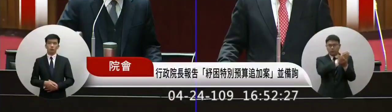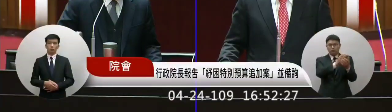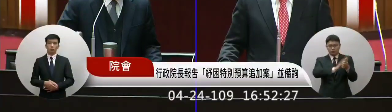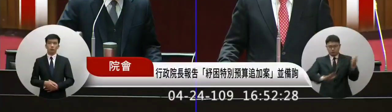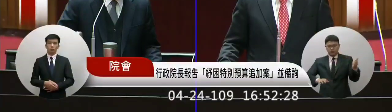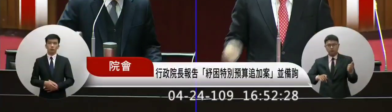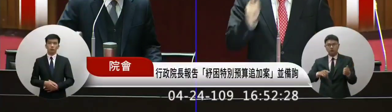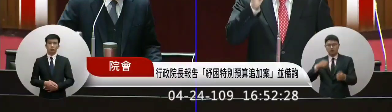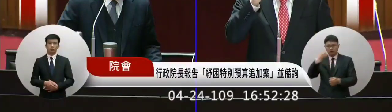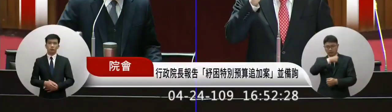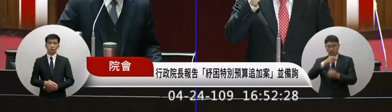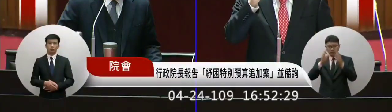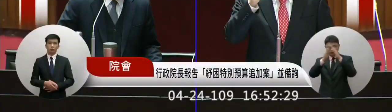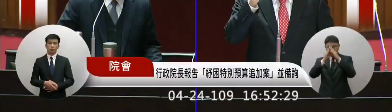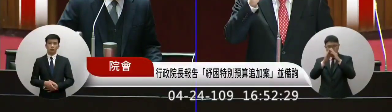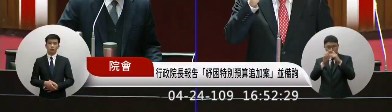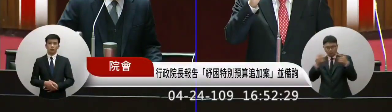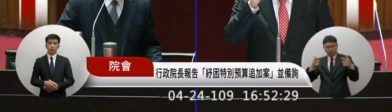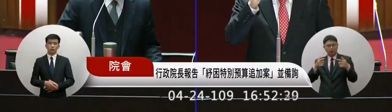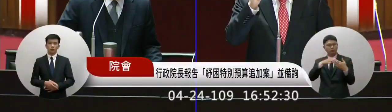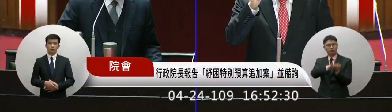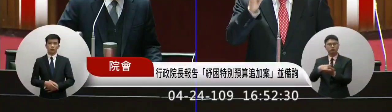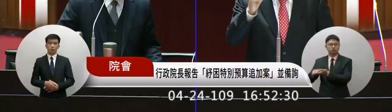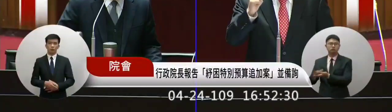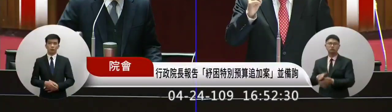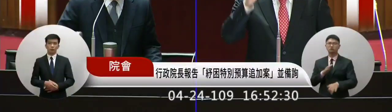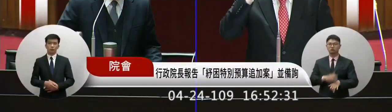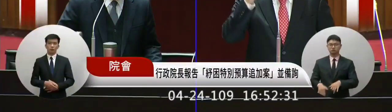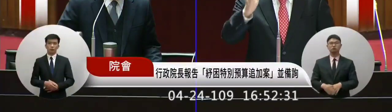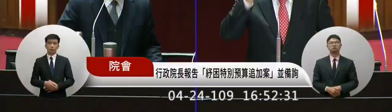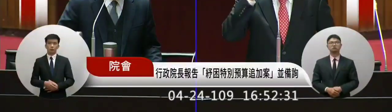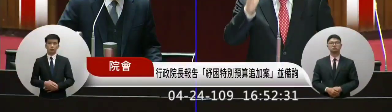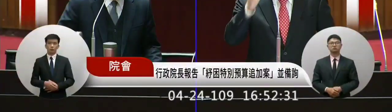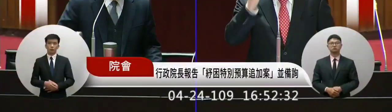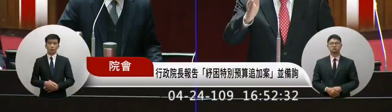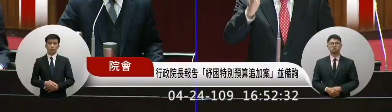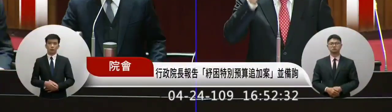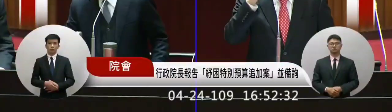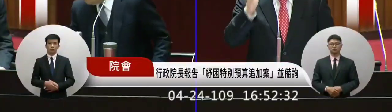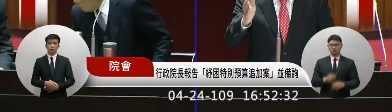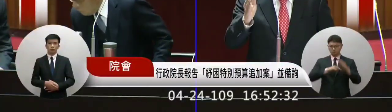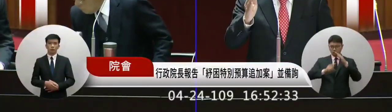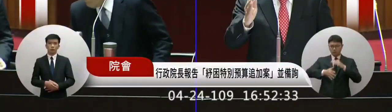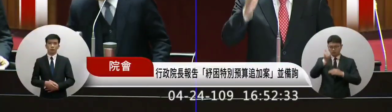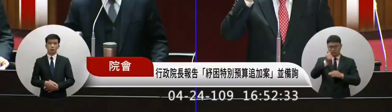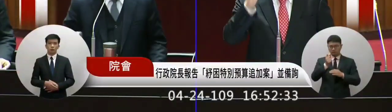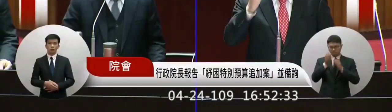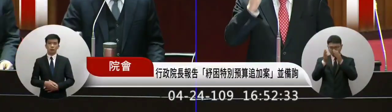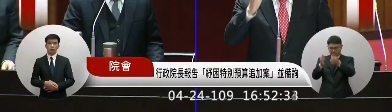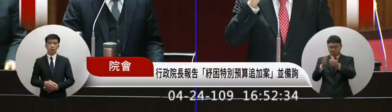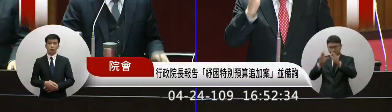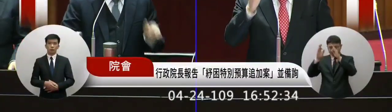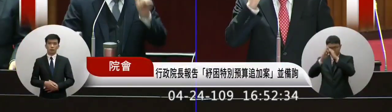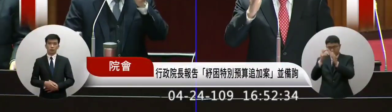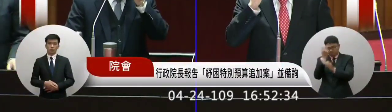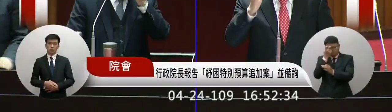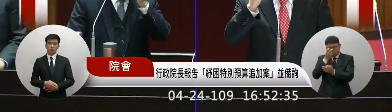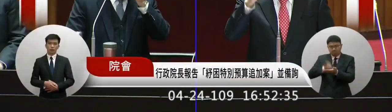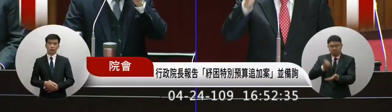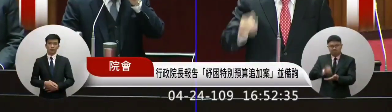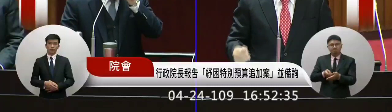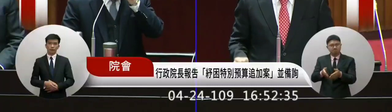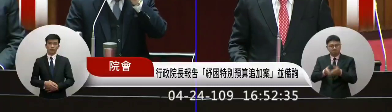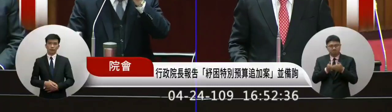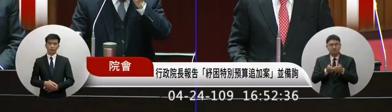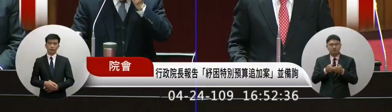倒。所以院长，请盯好我们的银行，绝对不能